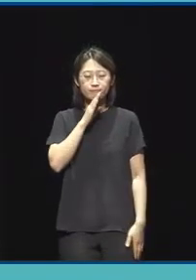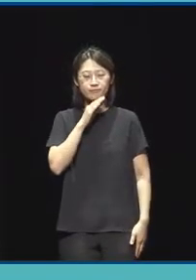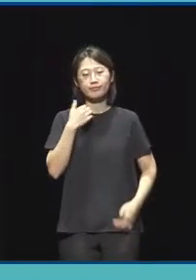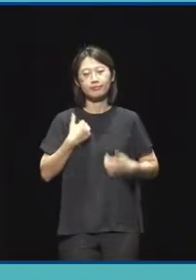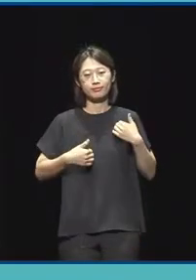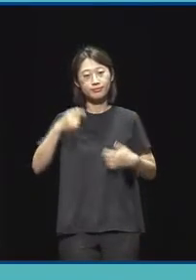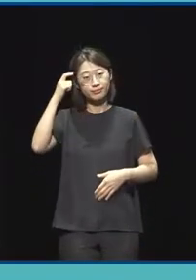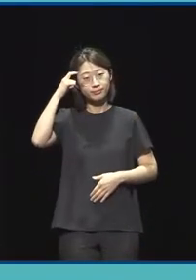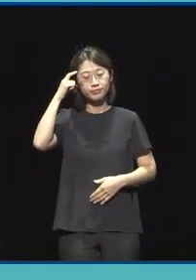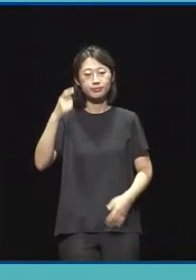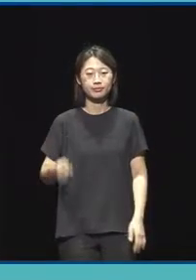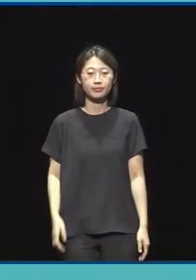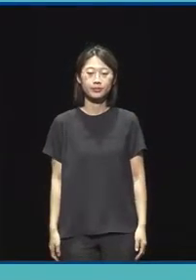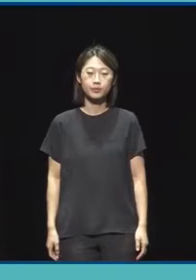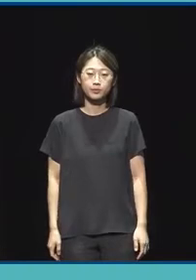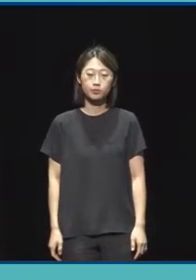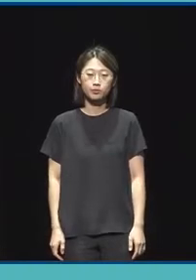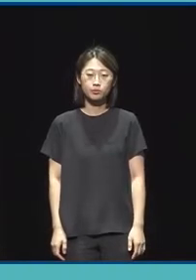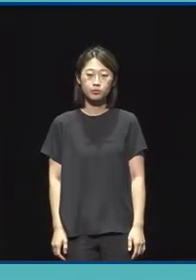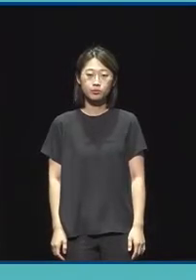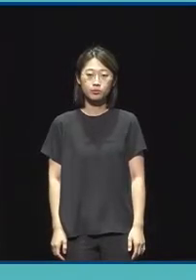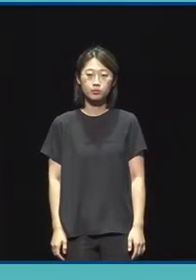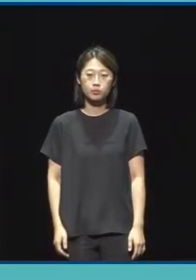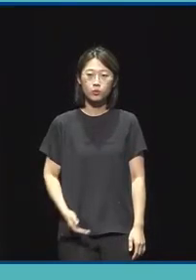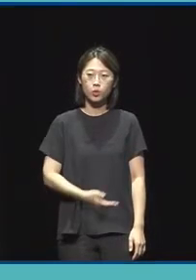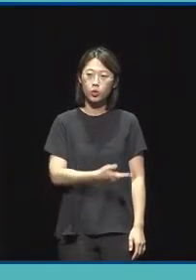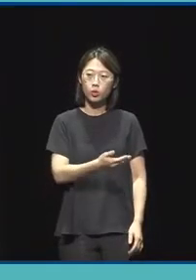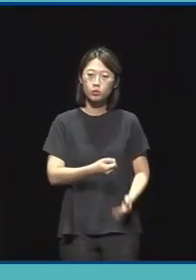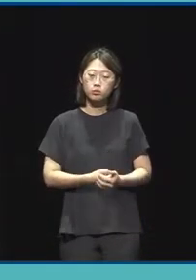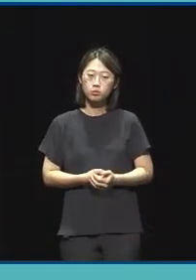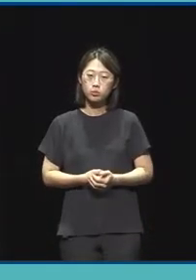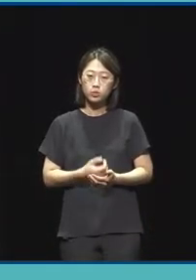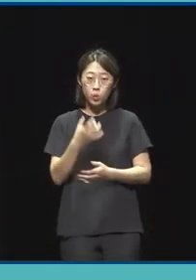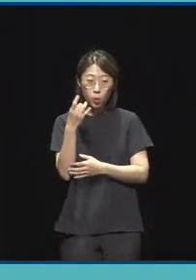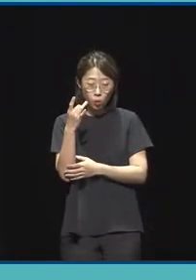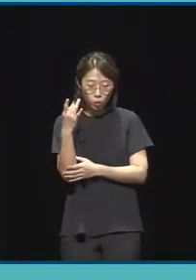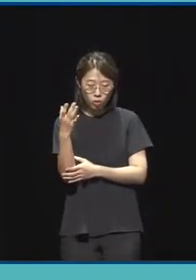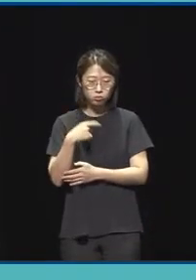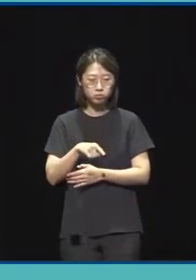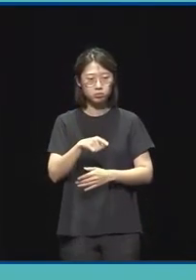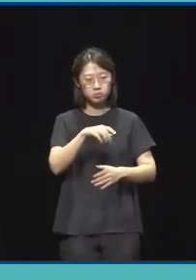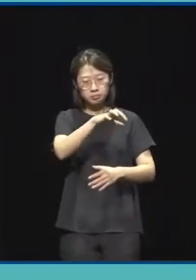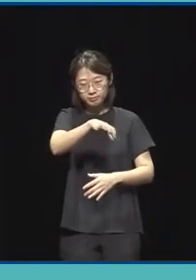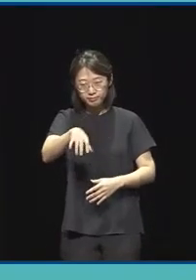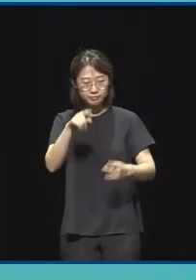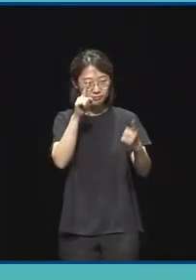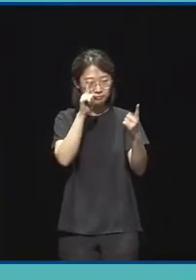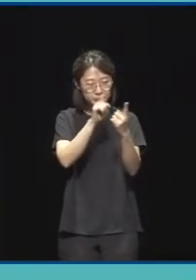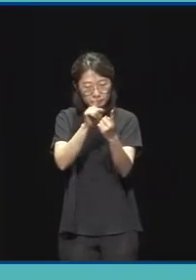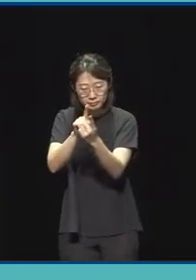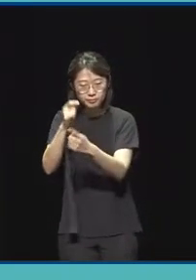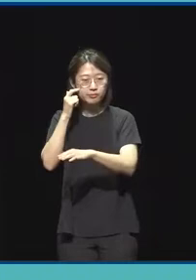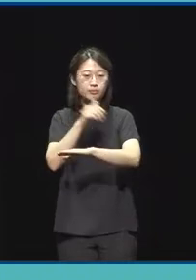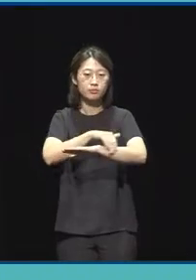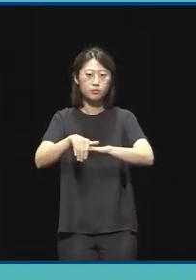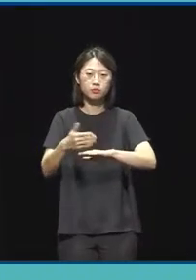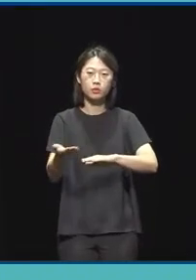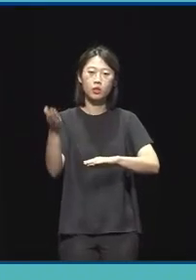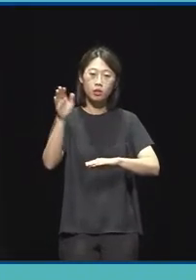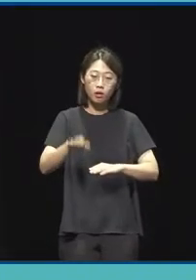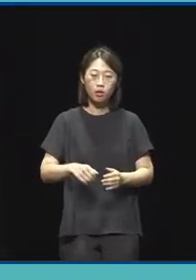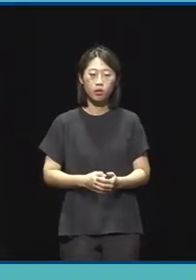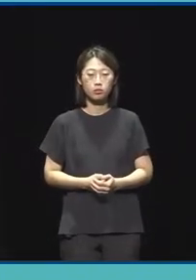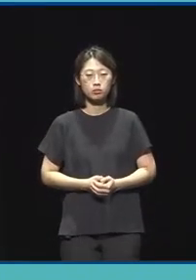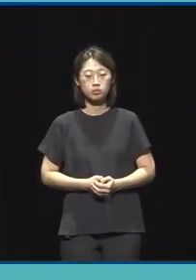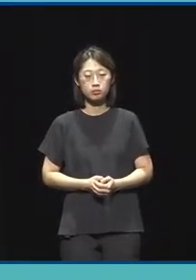매우 기쁘게 생각합니다 당초에는 저희들이 지역별로 찾아가서 설명회까지 하는 것으로 계획을 했었는데